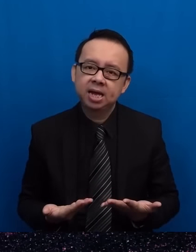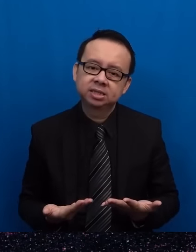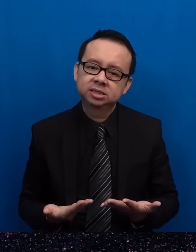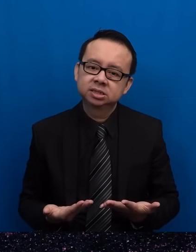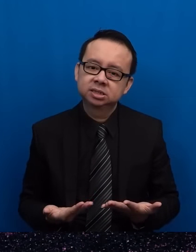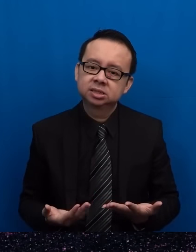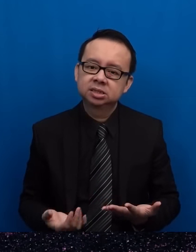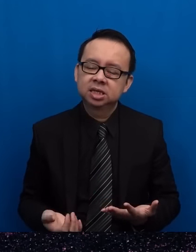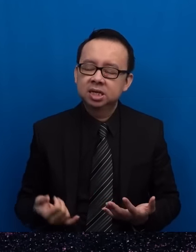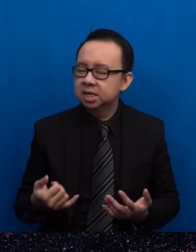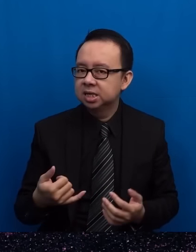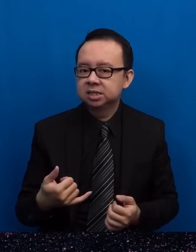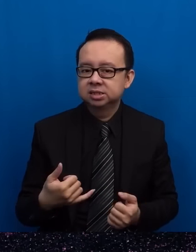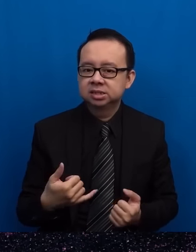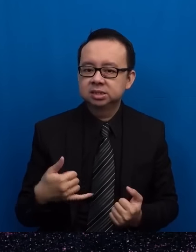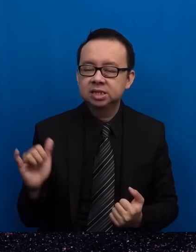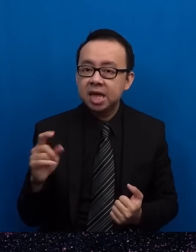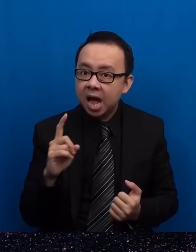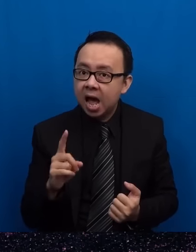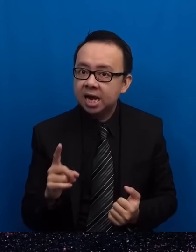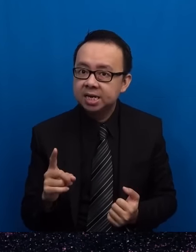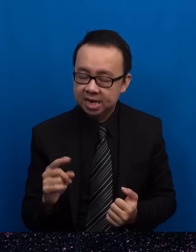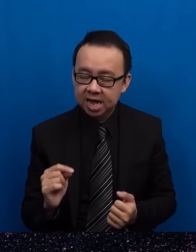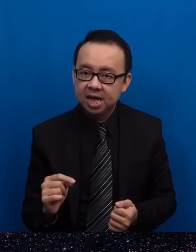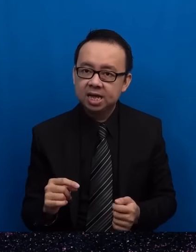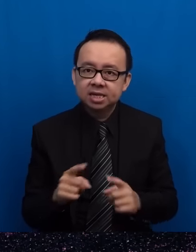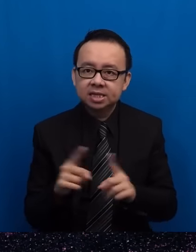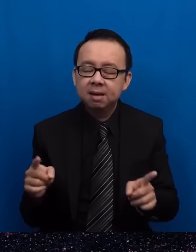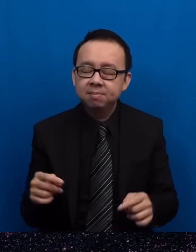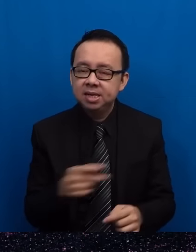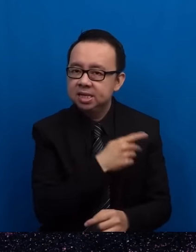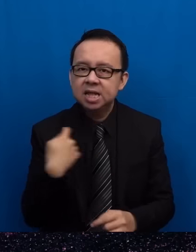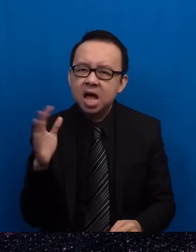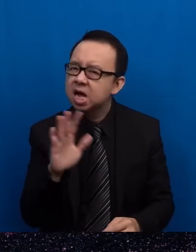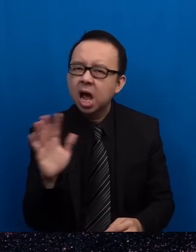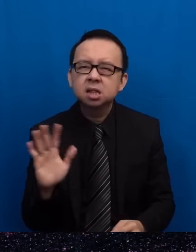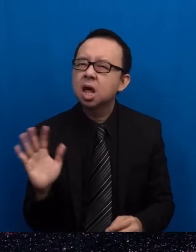menerima sesuatu yang selama ini ada di sekeliling kita namun terabaikan.